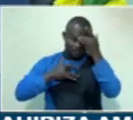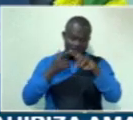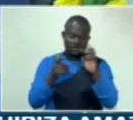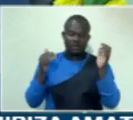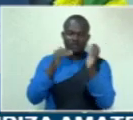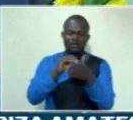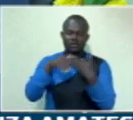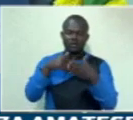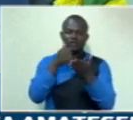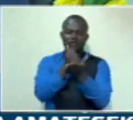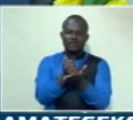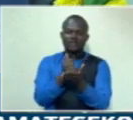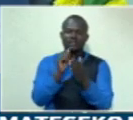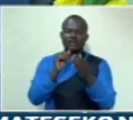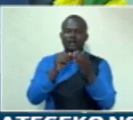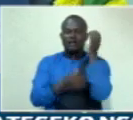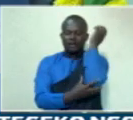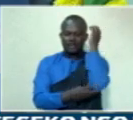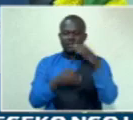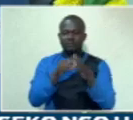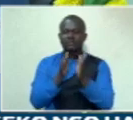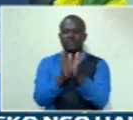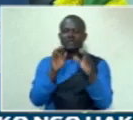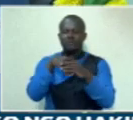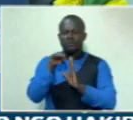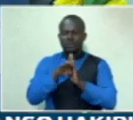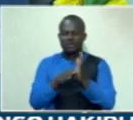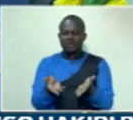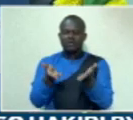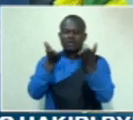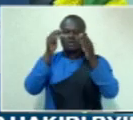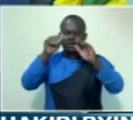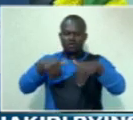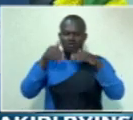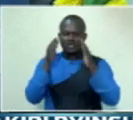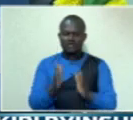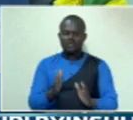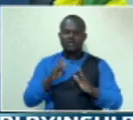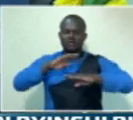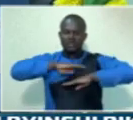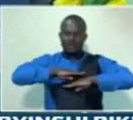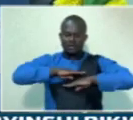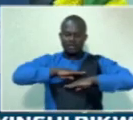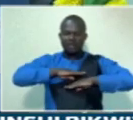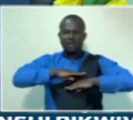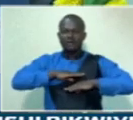ndetse no gufasha abatishoboye muri rusange harimo gahunda zo kuzamura ubuhinzi mu rwego rwo kwihaza